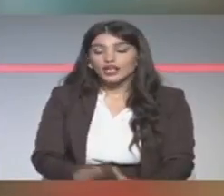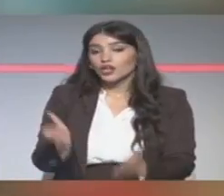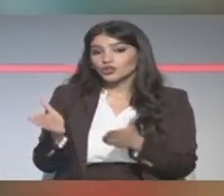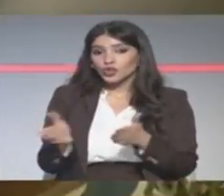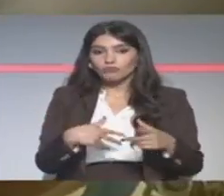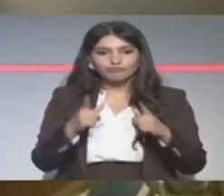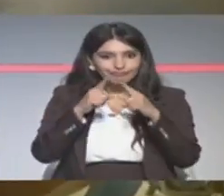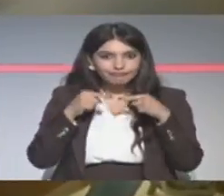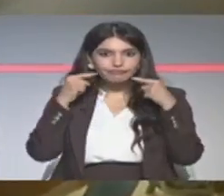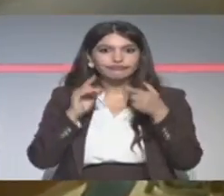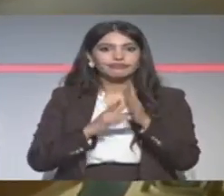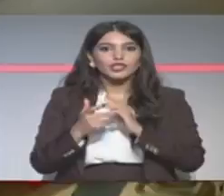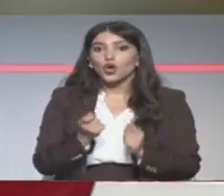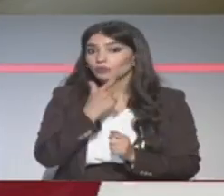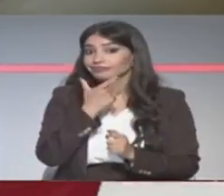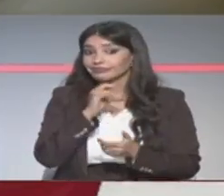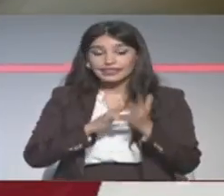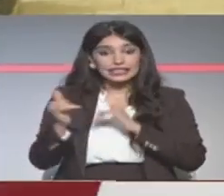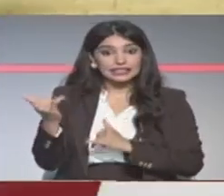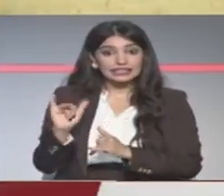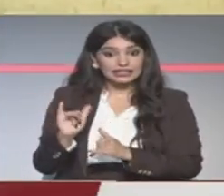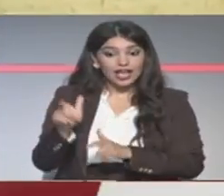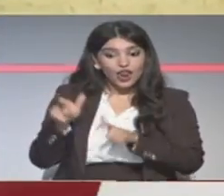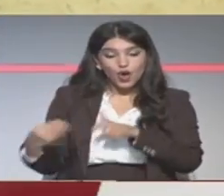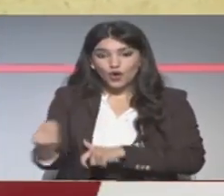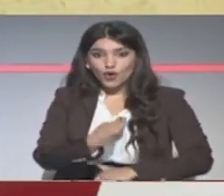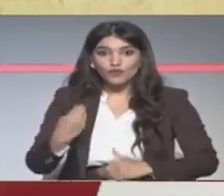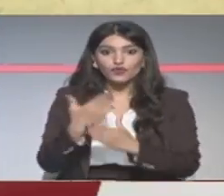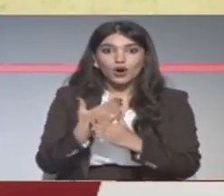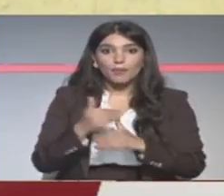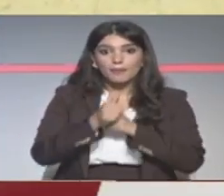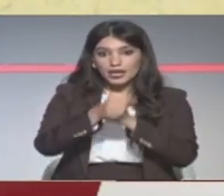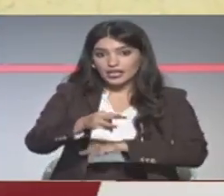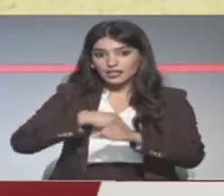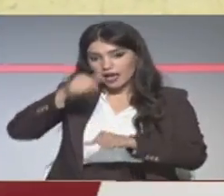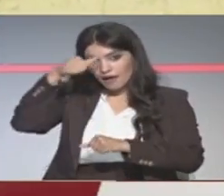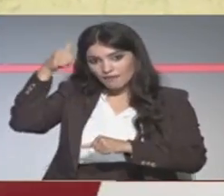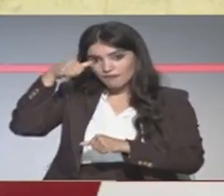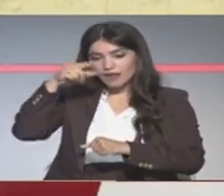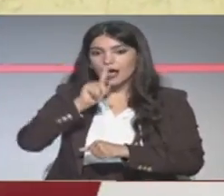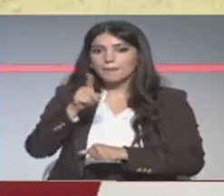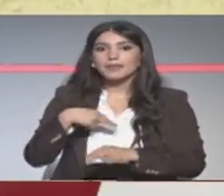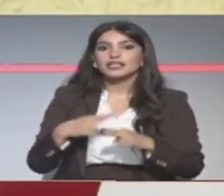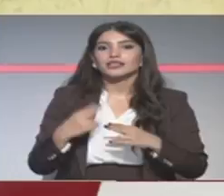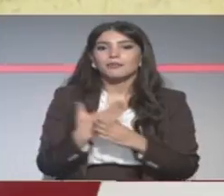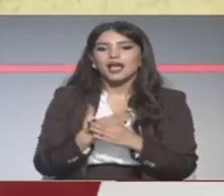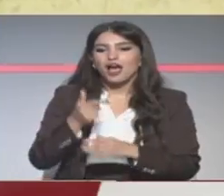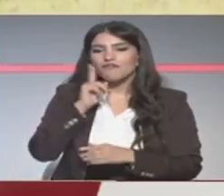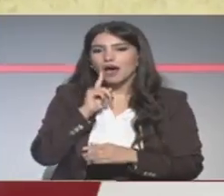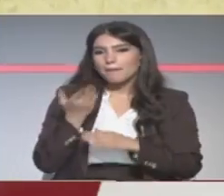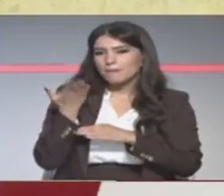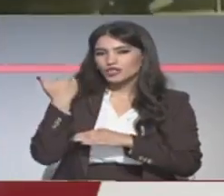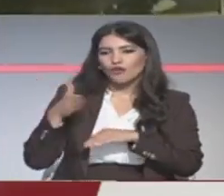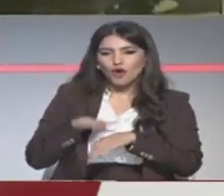ارتسمت البسمة على شفاه تلاميذ مدرسة البطاح بفرنانة التي أصبحت تحمل اسم الشهيدة مها القضقاضي عندما تسلموا اليوم